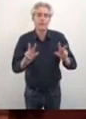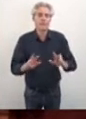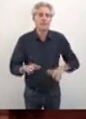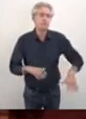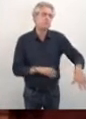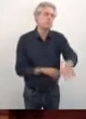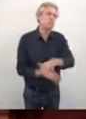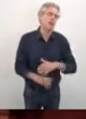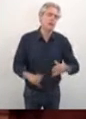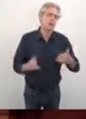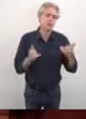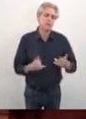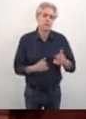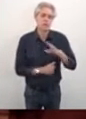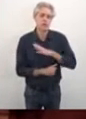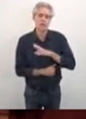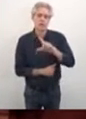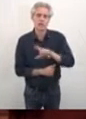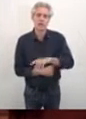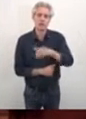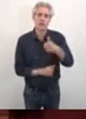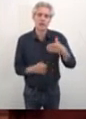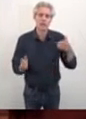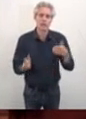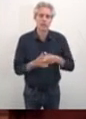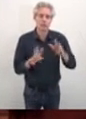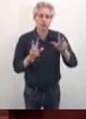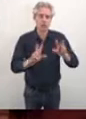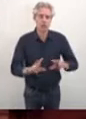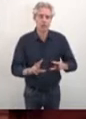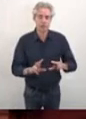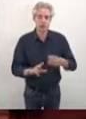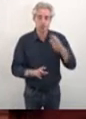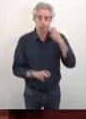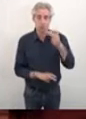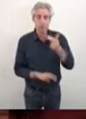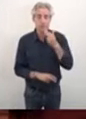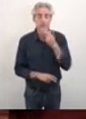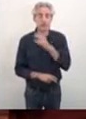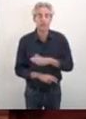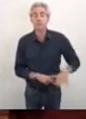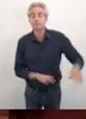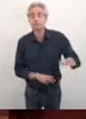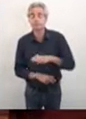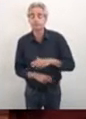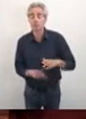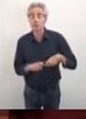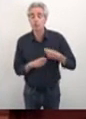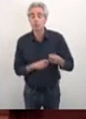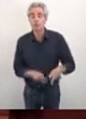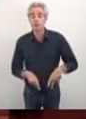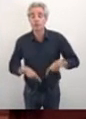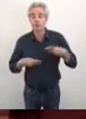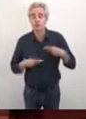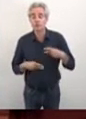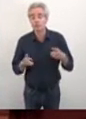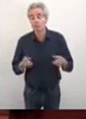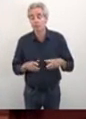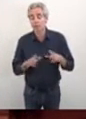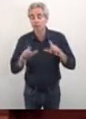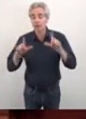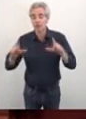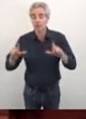sachez qu'aujourd'hui nous avons 21 000 équipements informatiques pour nos utilisateurs. Les durées de vie de nos équipements sont, pour les